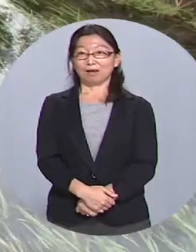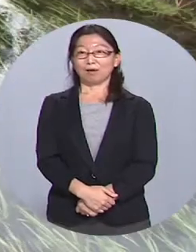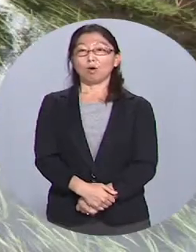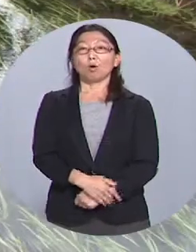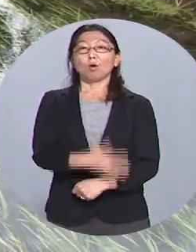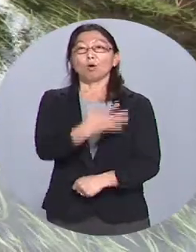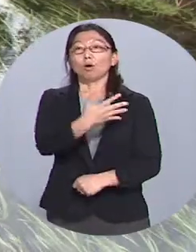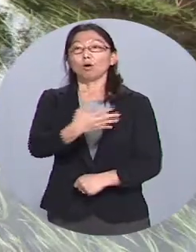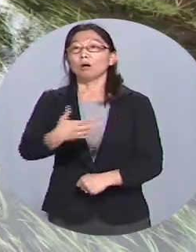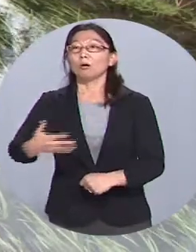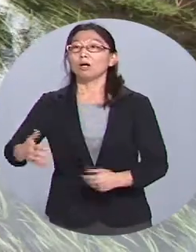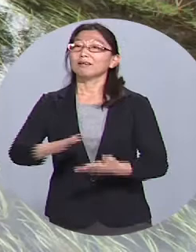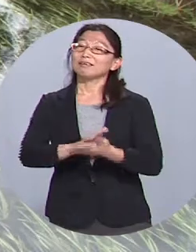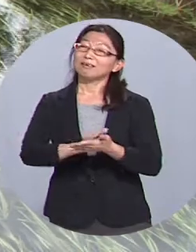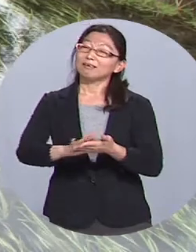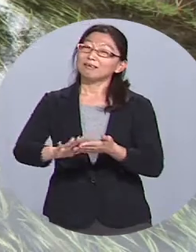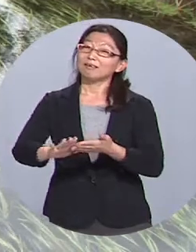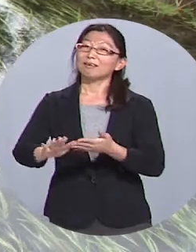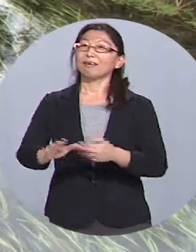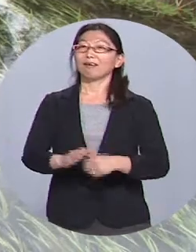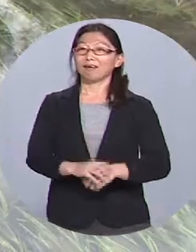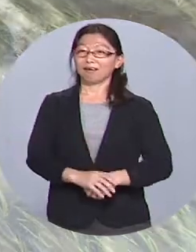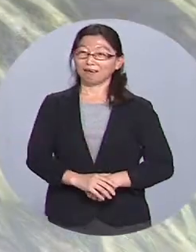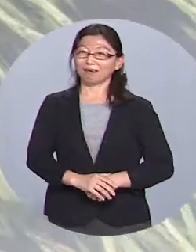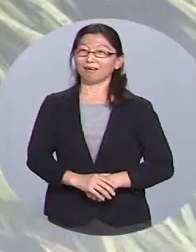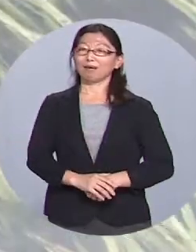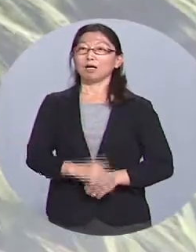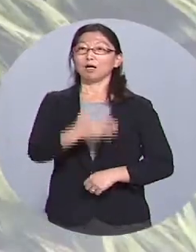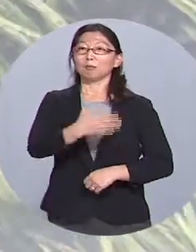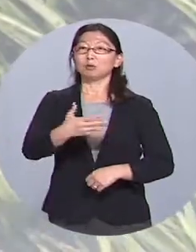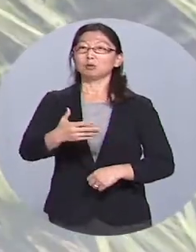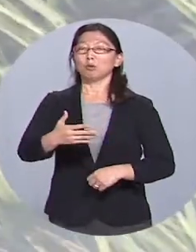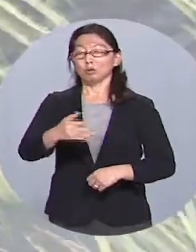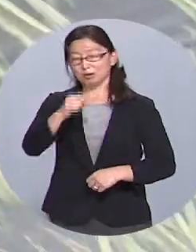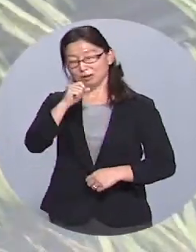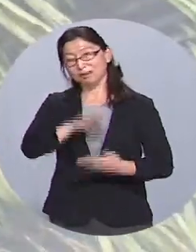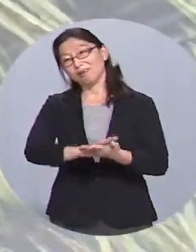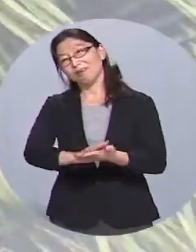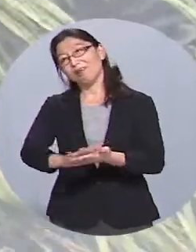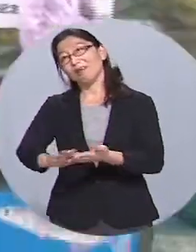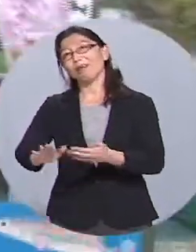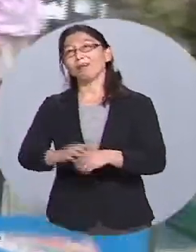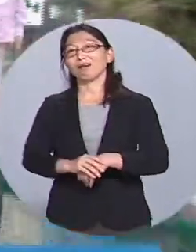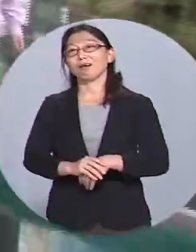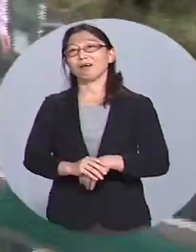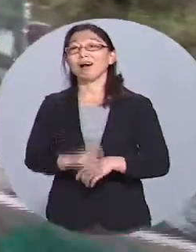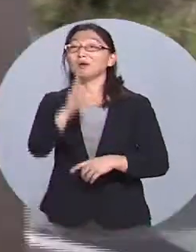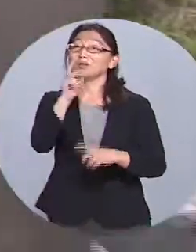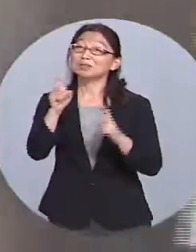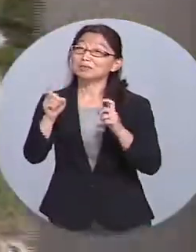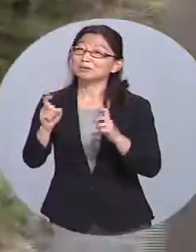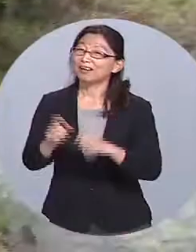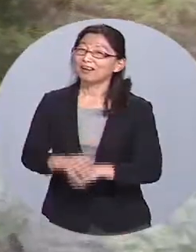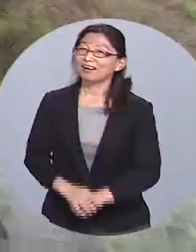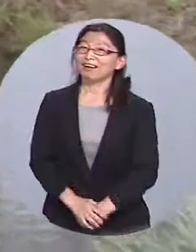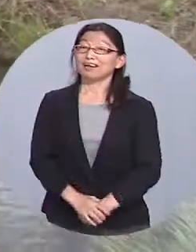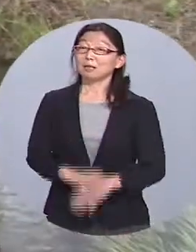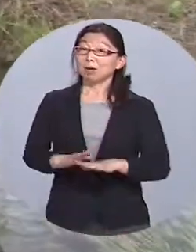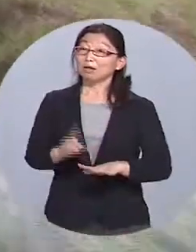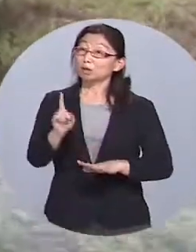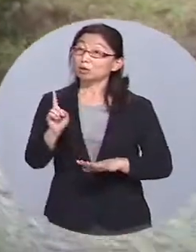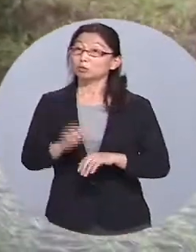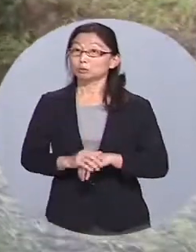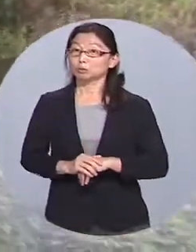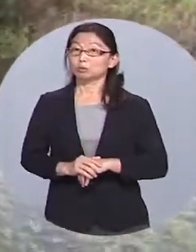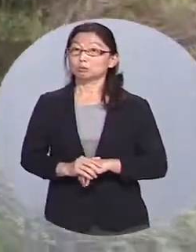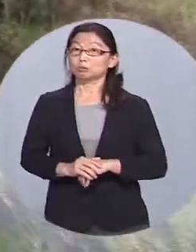すごい綺麗な川ですよ。水も澄んでて。あ、こんにちは。 こんにちは。 今何をされて